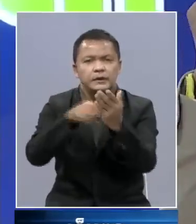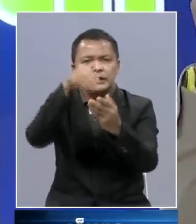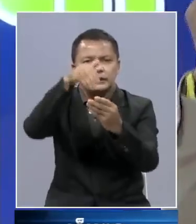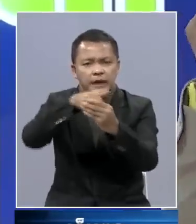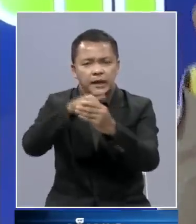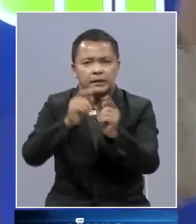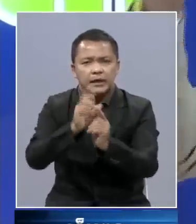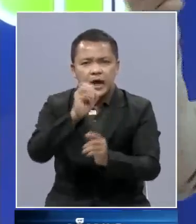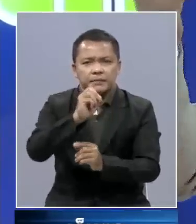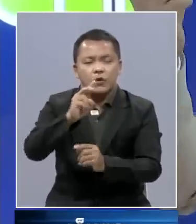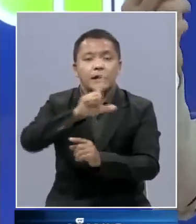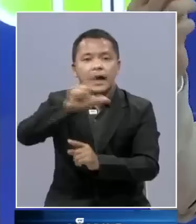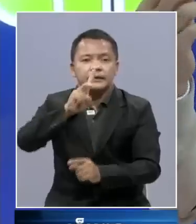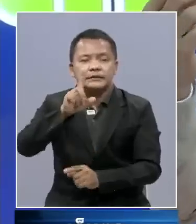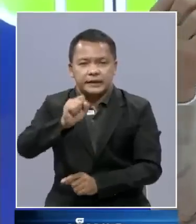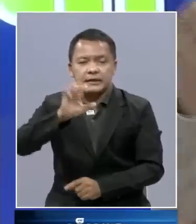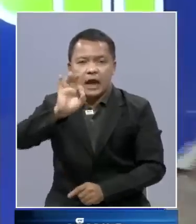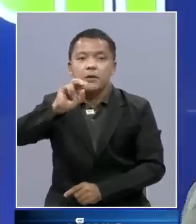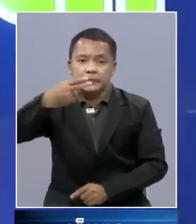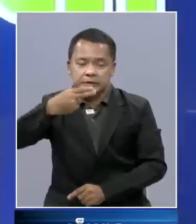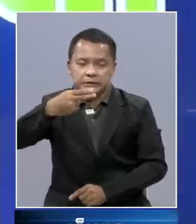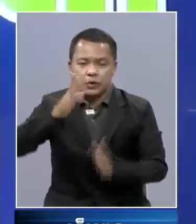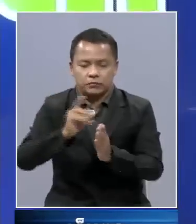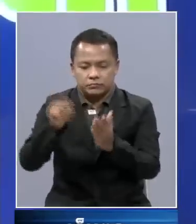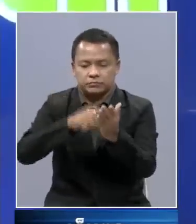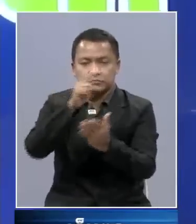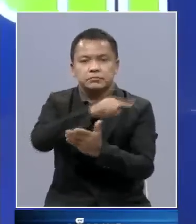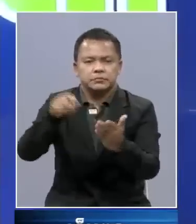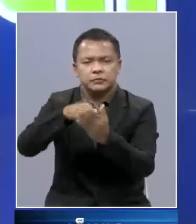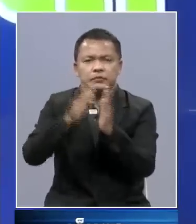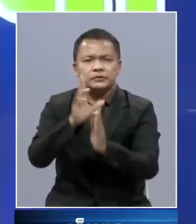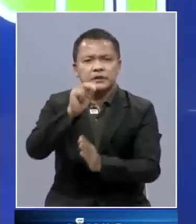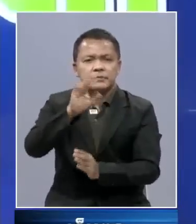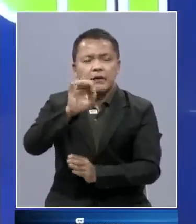นี่ยครับ52,190,000กว่าคนมาใช้สิทธิ์ประมาณ